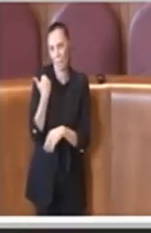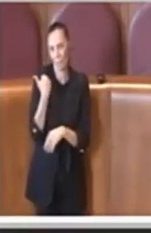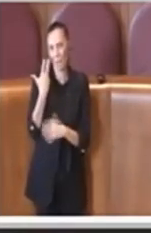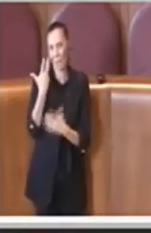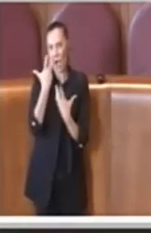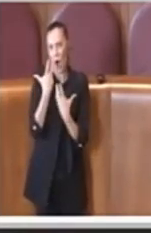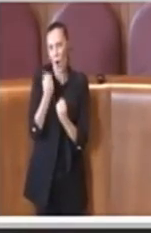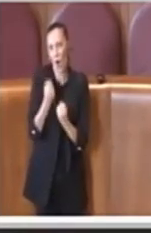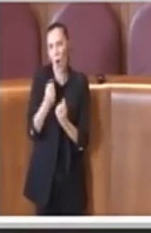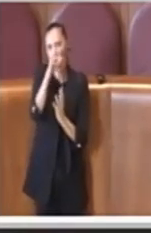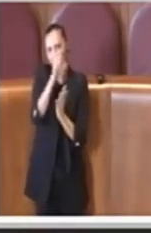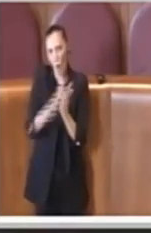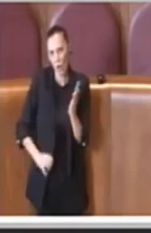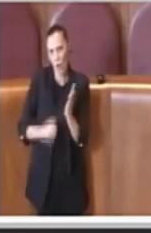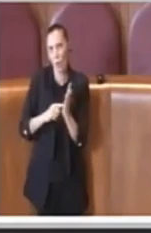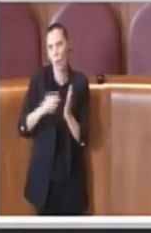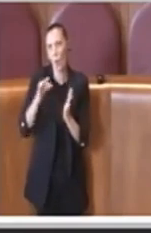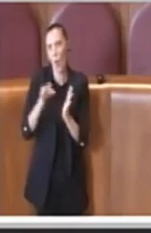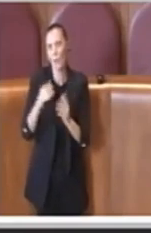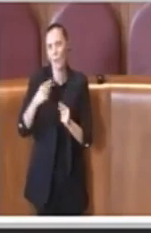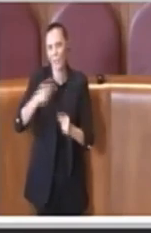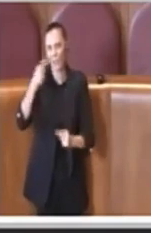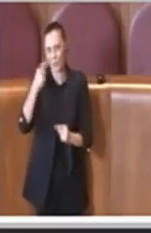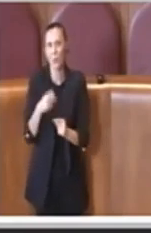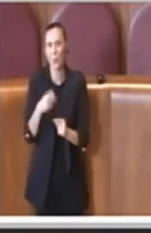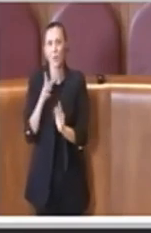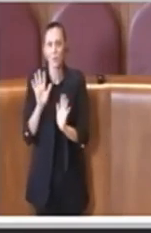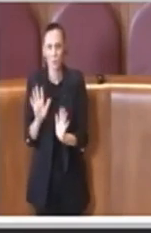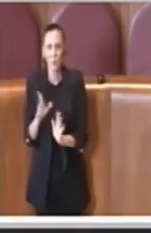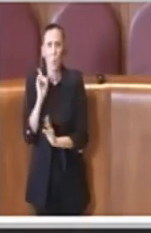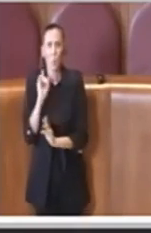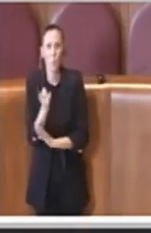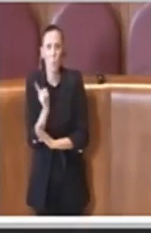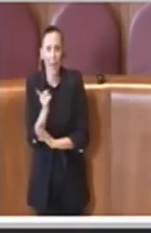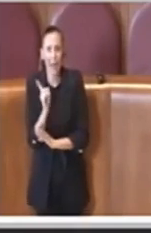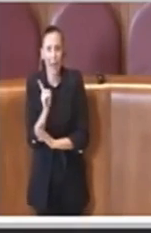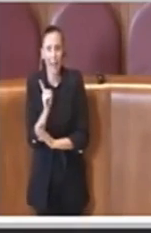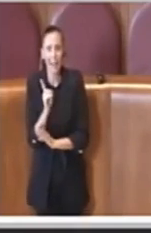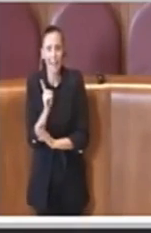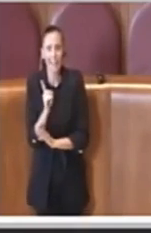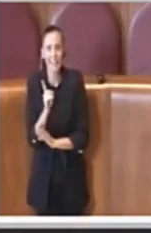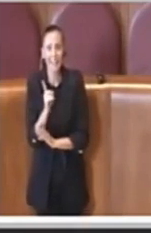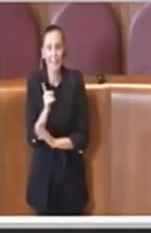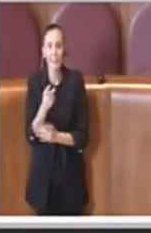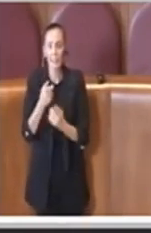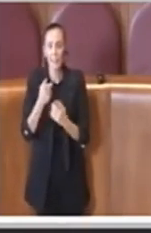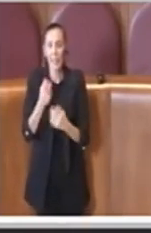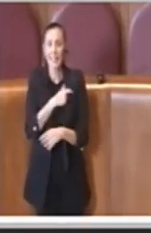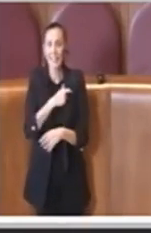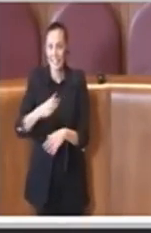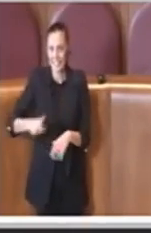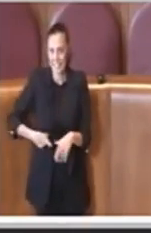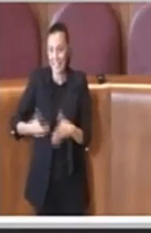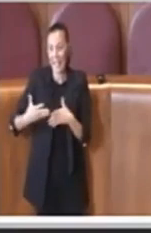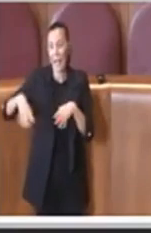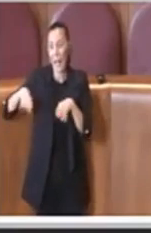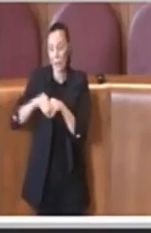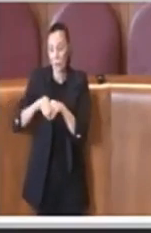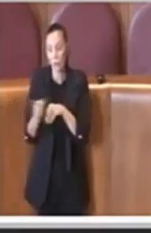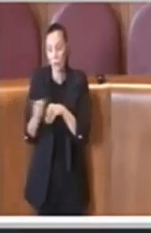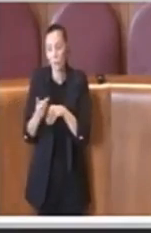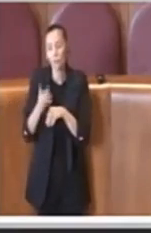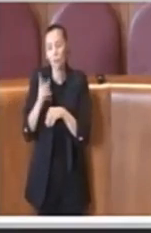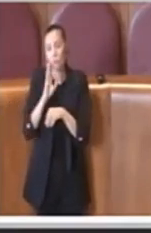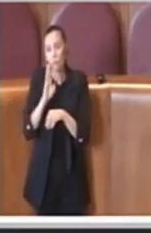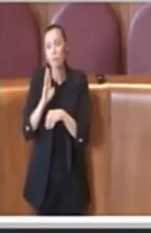contenuto dell'ordine del giorno ossia quello di avviare si impegna la sindaca e la giunta Ma